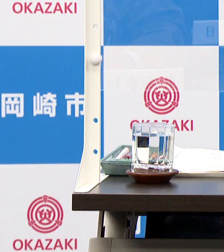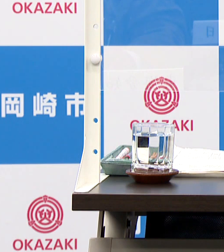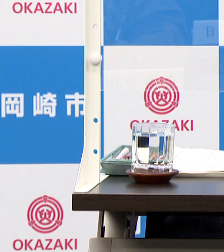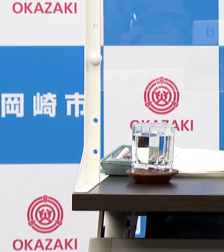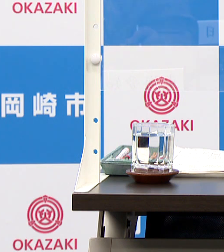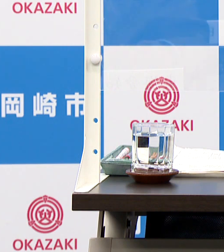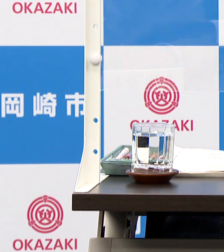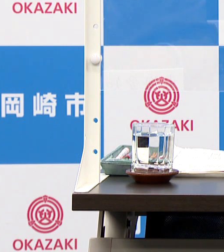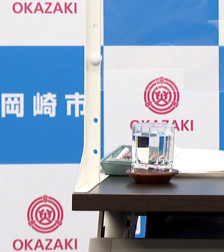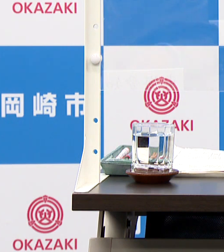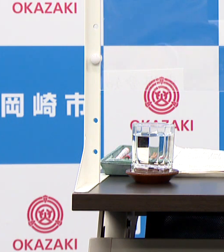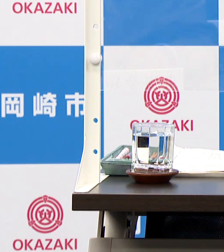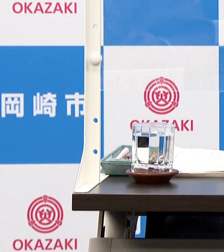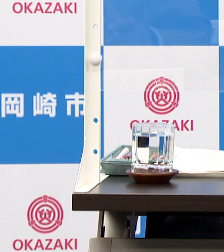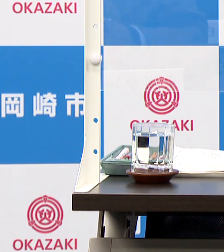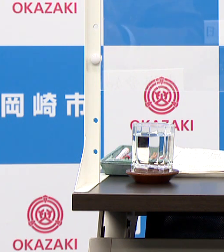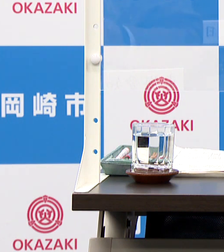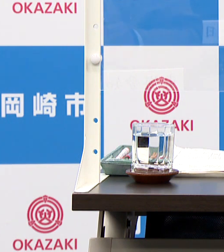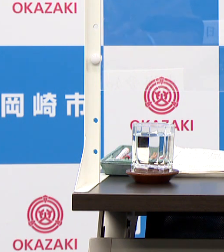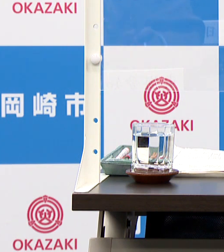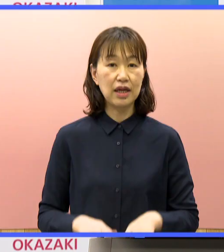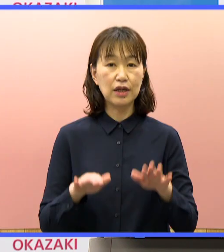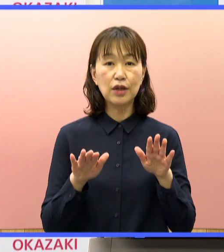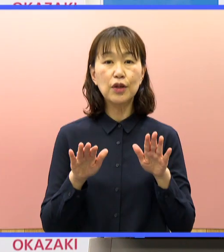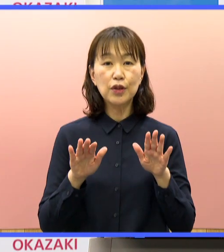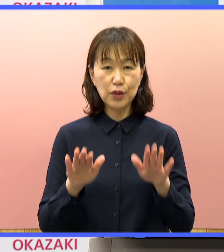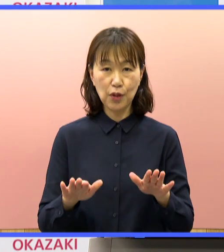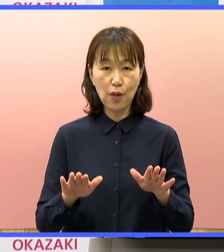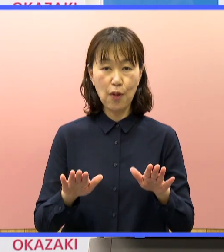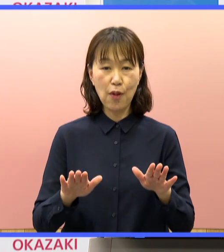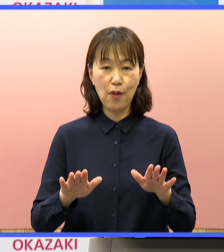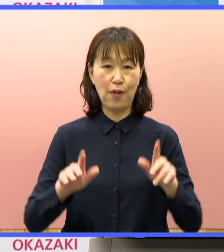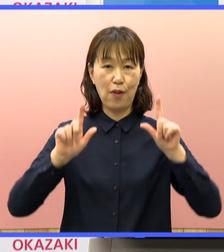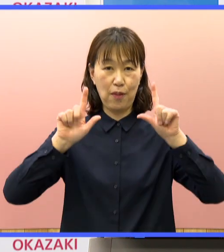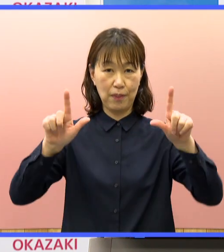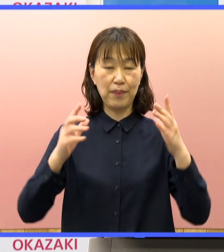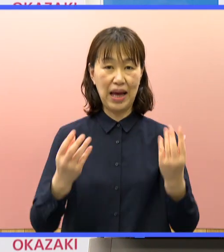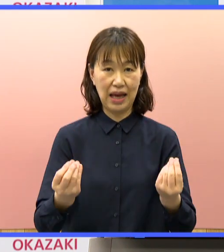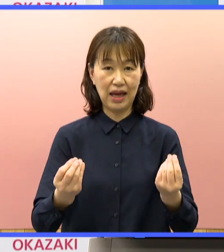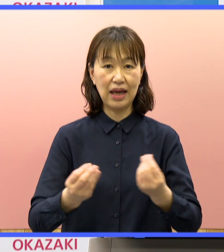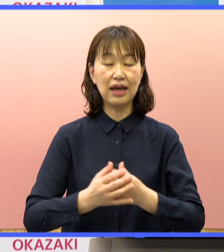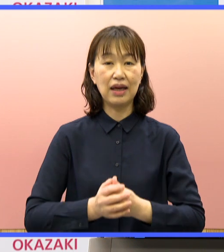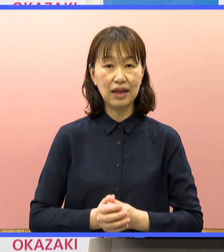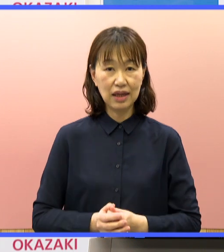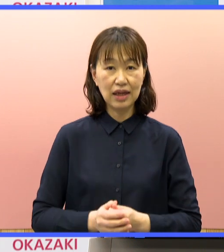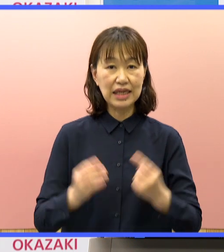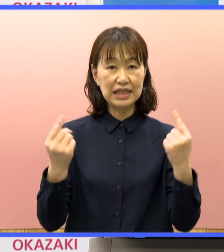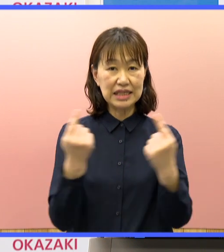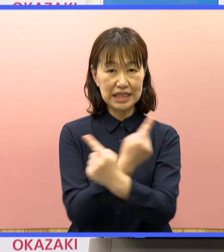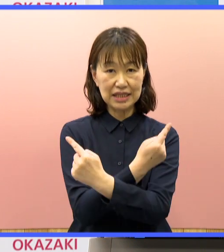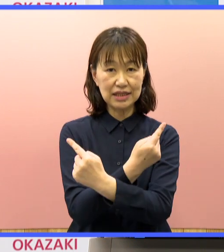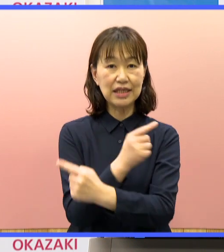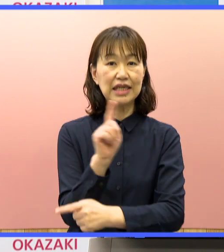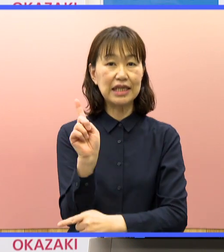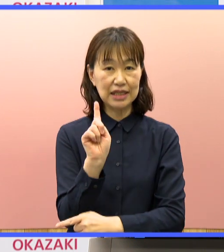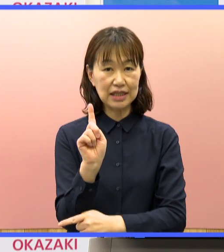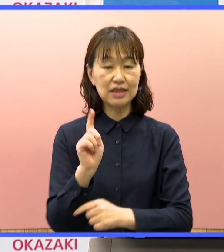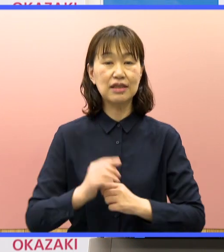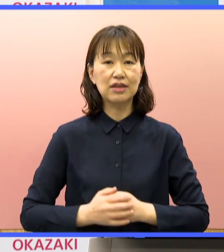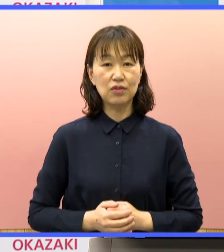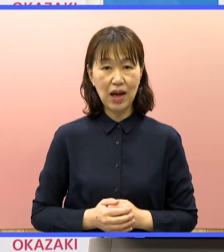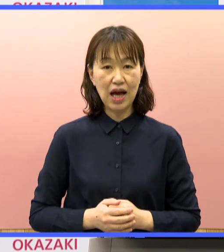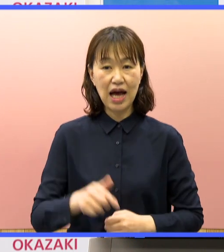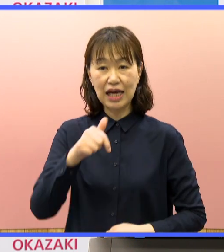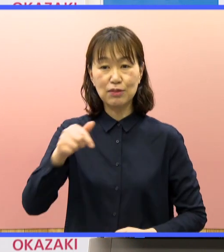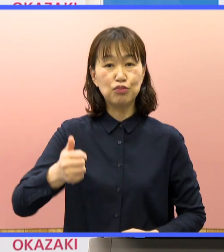本日令和5年4月1日付人事異動の内示を行いました。 人事異動の規模といたしましては、部